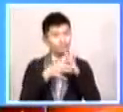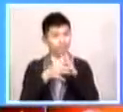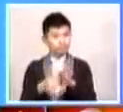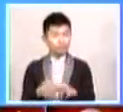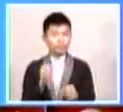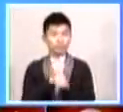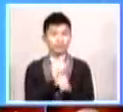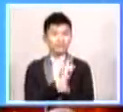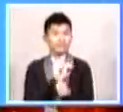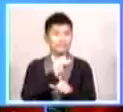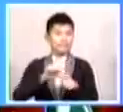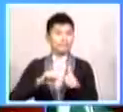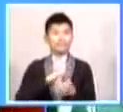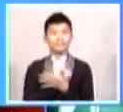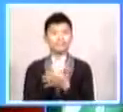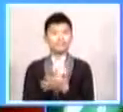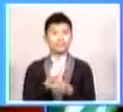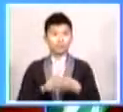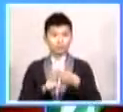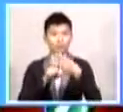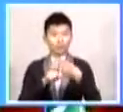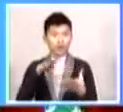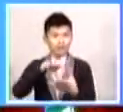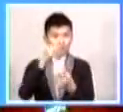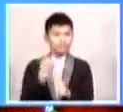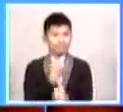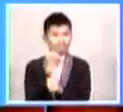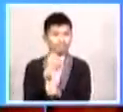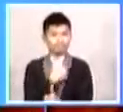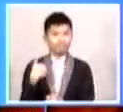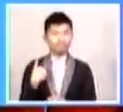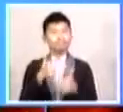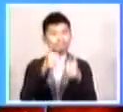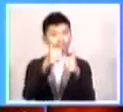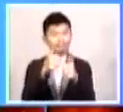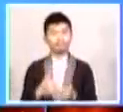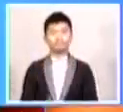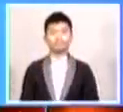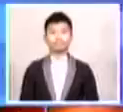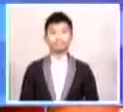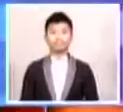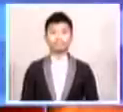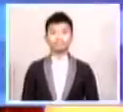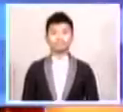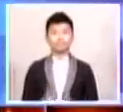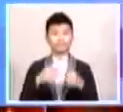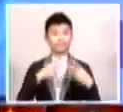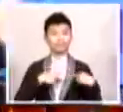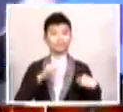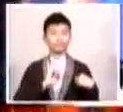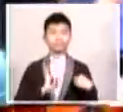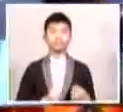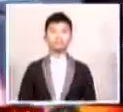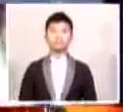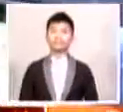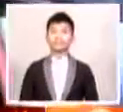运的主人，做自己灵魂的主宰。谢谢大家。 谢谢蔡英文女